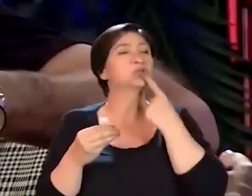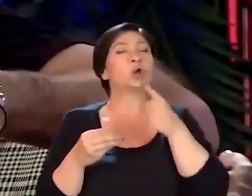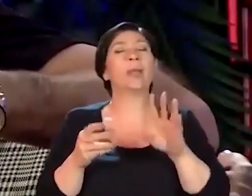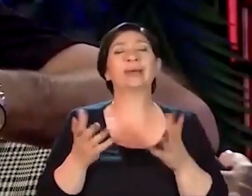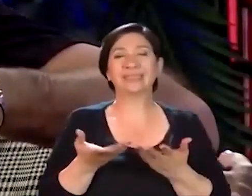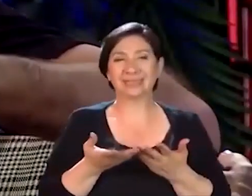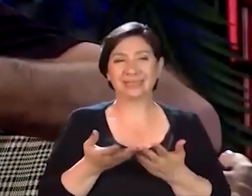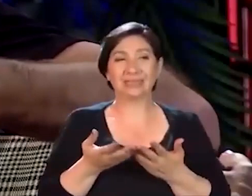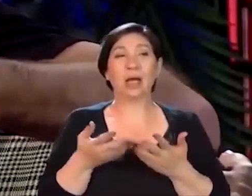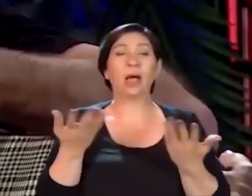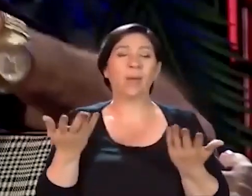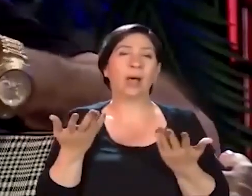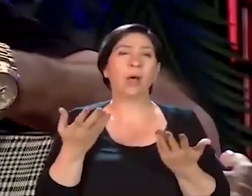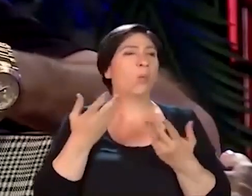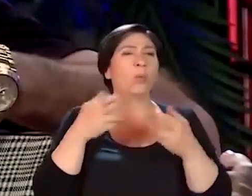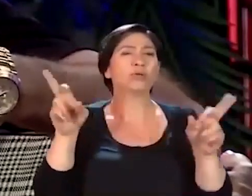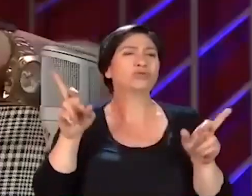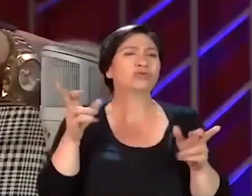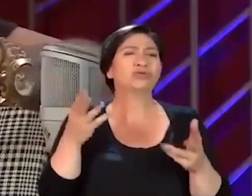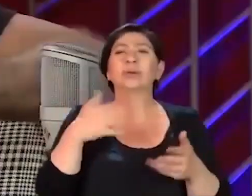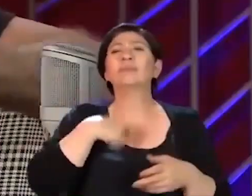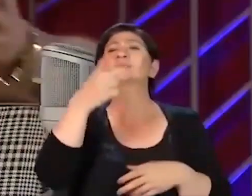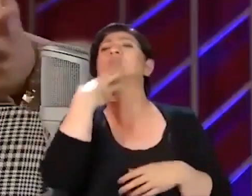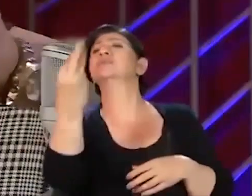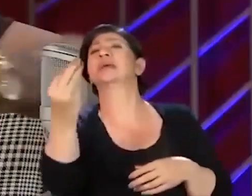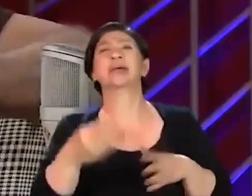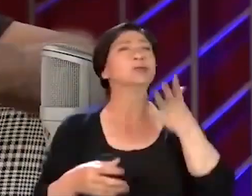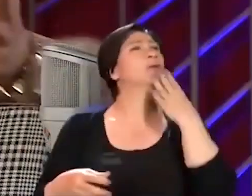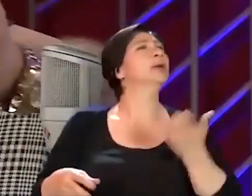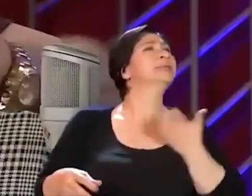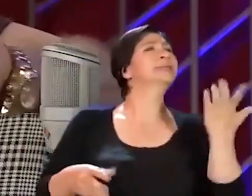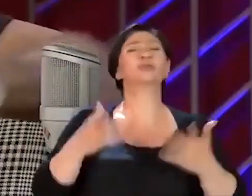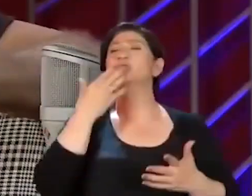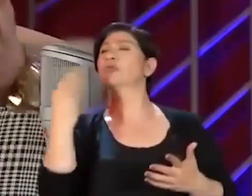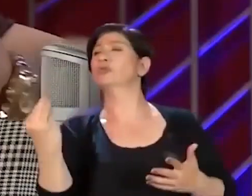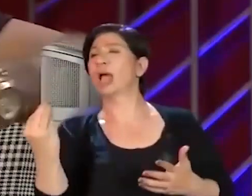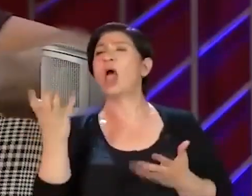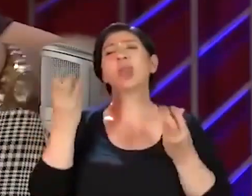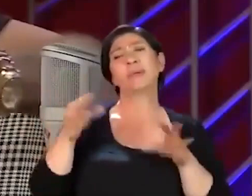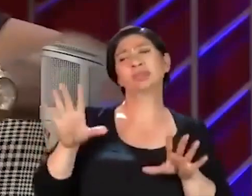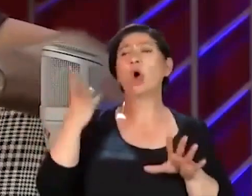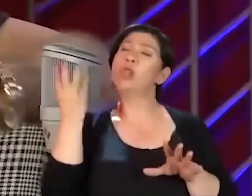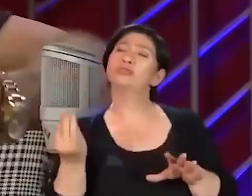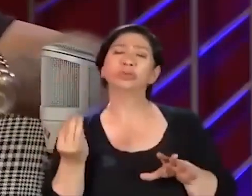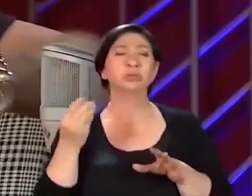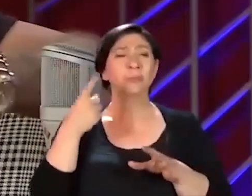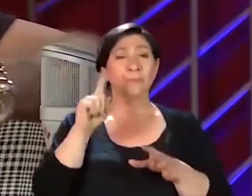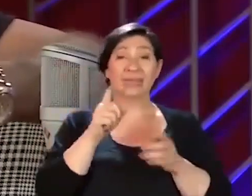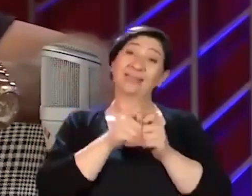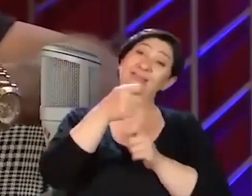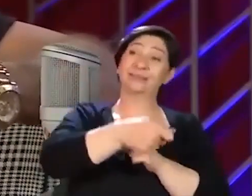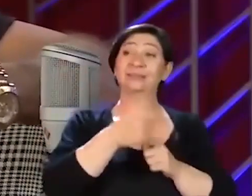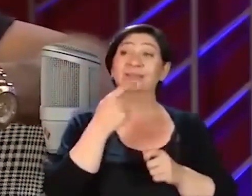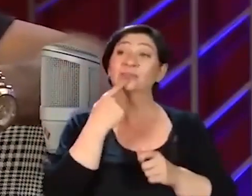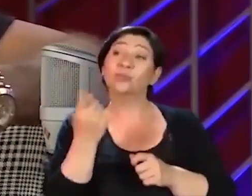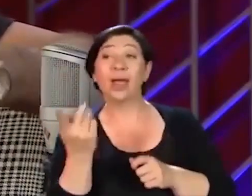söylemez ama orta boş olduğu zaman herkes çok güzel çok kötü olmamış olmuş 1000 TL verip